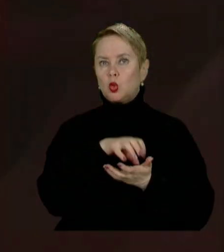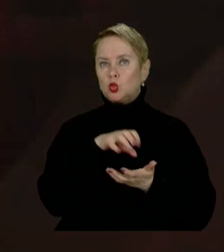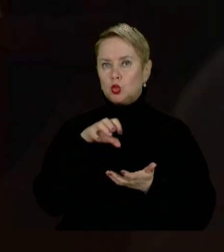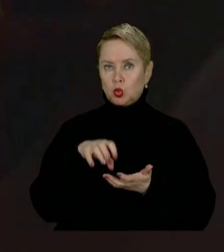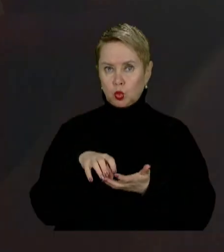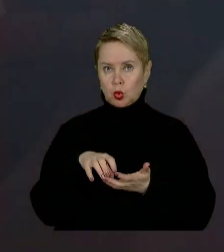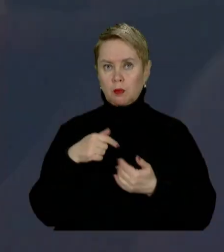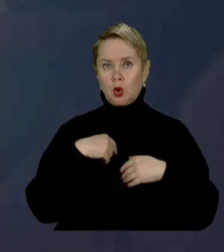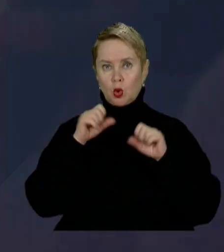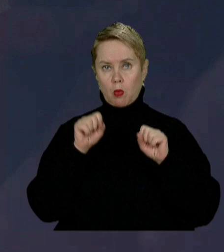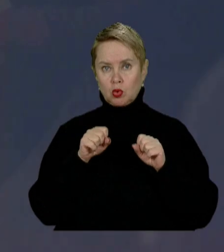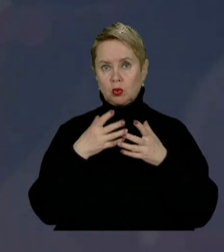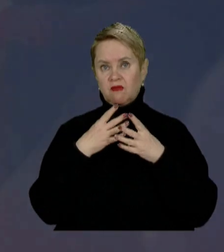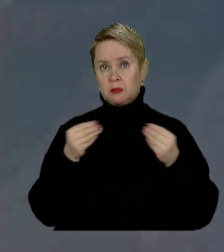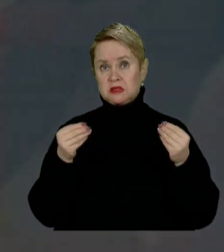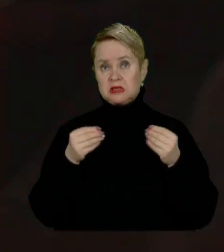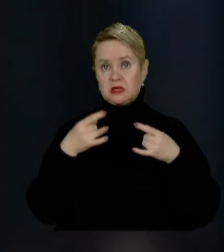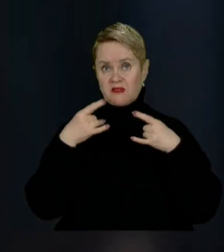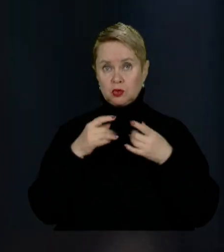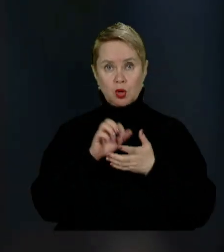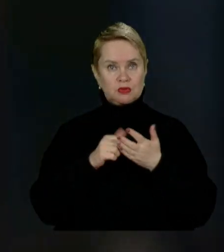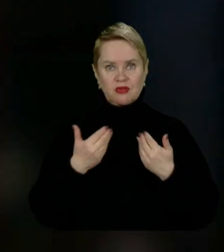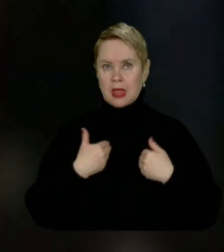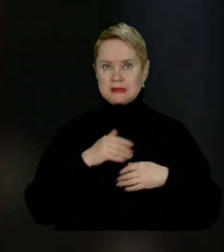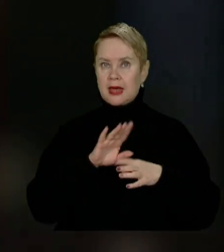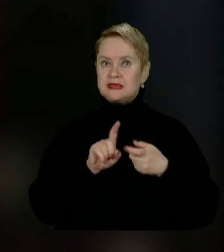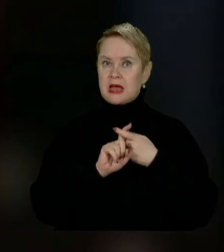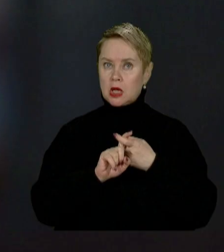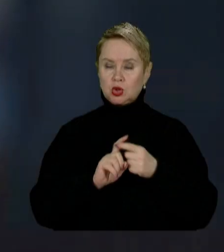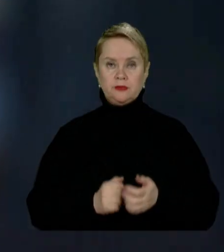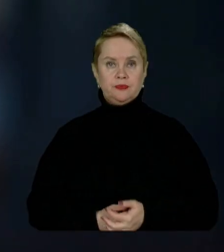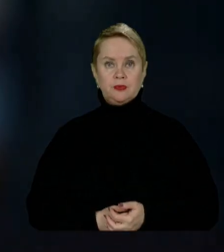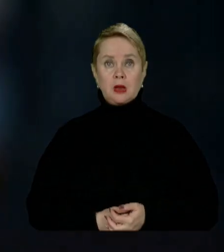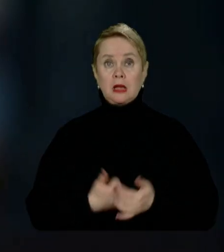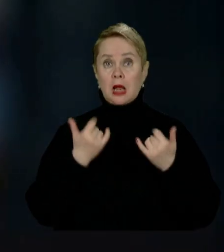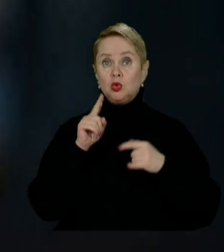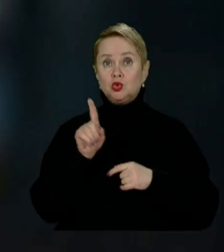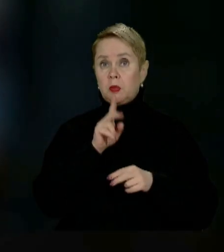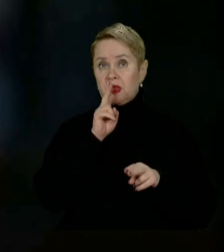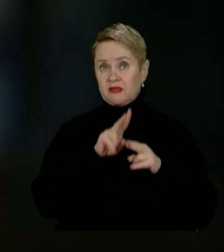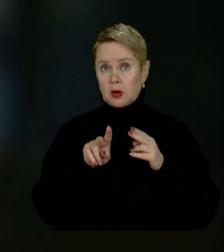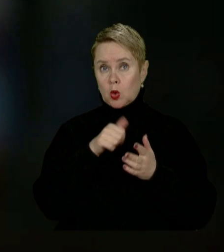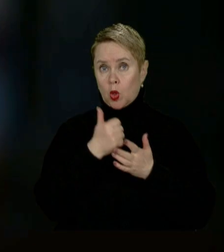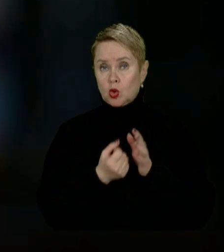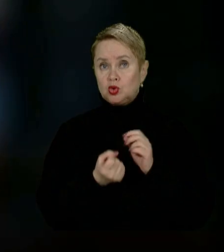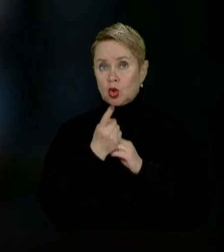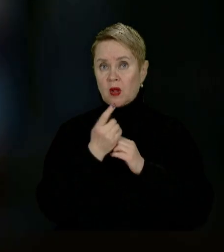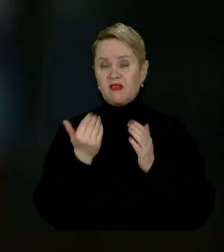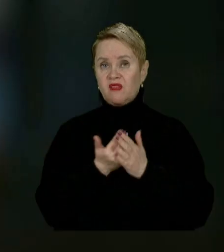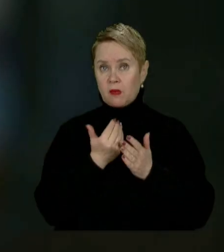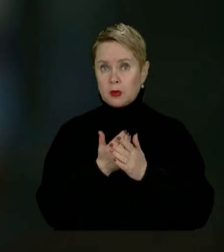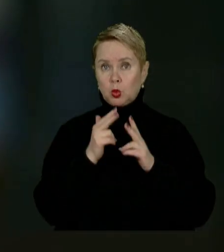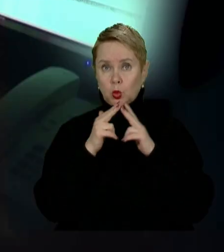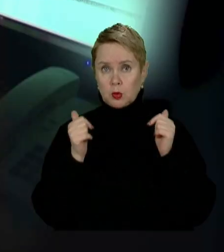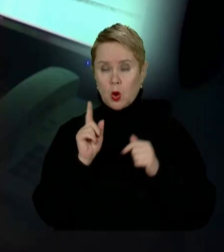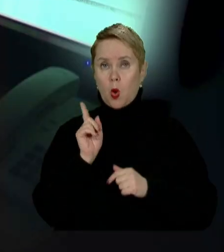інфраструктури ми можемо випасти з ефіру через причини, які від нас не залежать. Для того, щоб не втратити головне джерело інформації